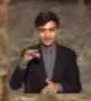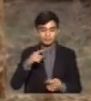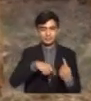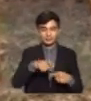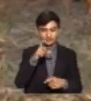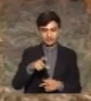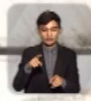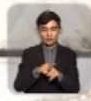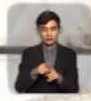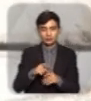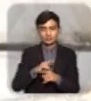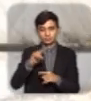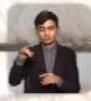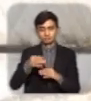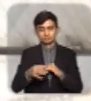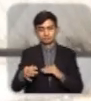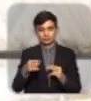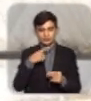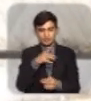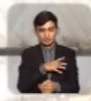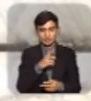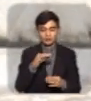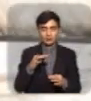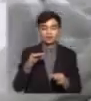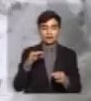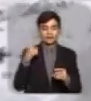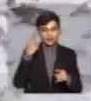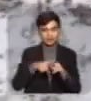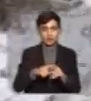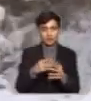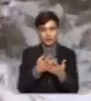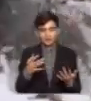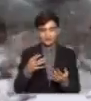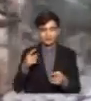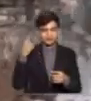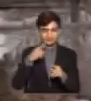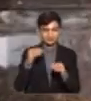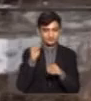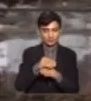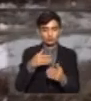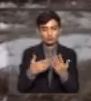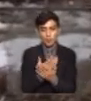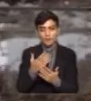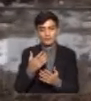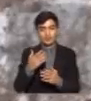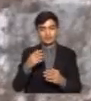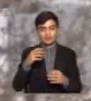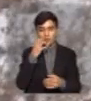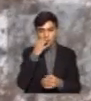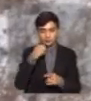кәсіпкерлік нысанның ұшу жолағынан шеткері тұрған бөлігіне заманауи технологияларды пайдалану арқылы жаңа жылжай салуға рұқсат берілсе дейді.